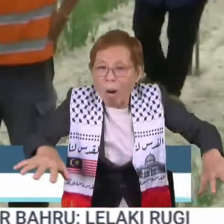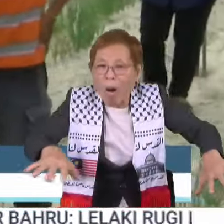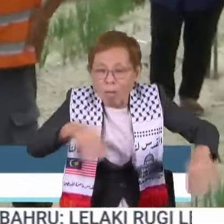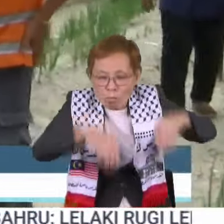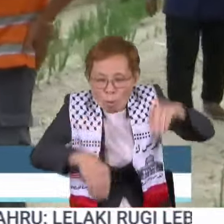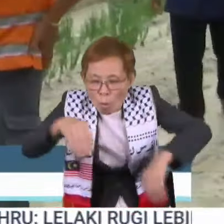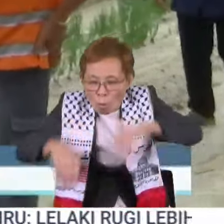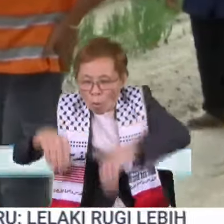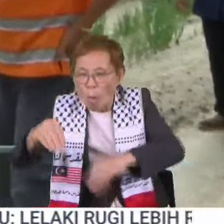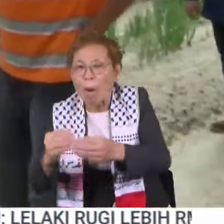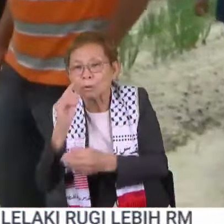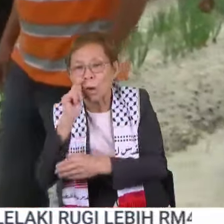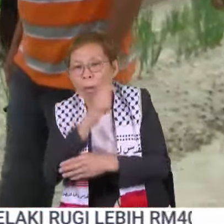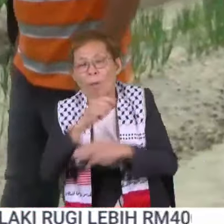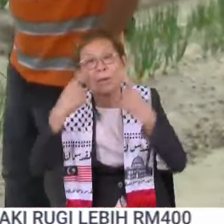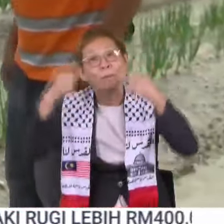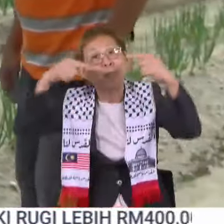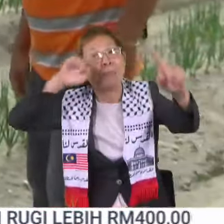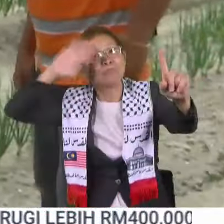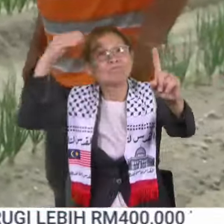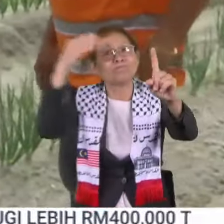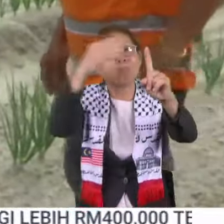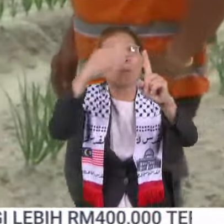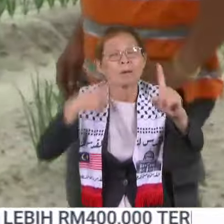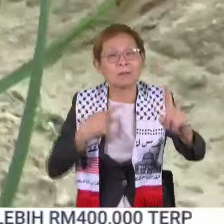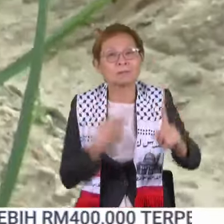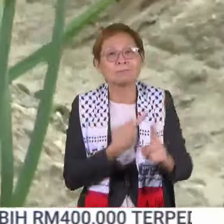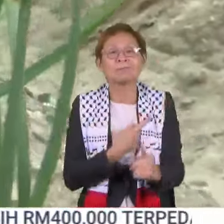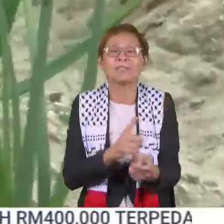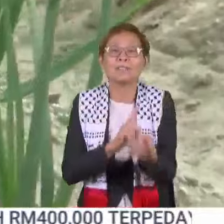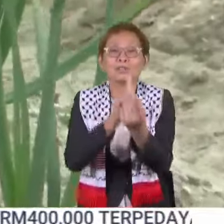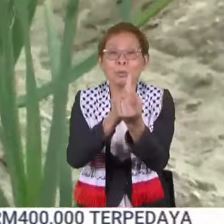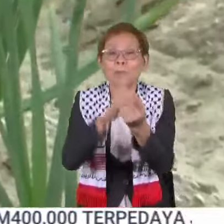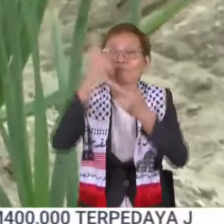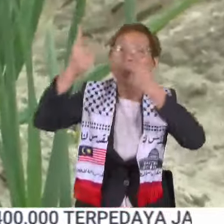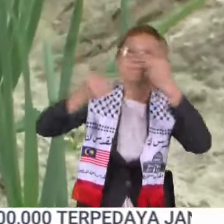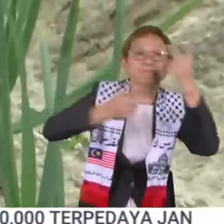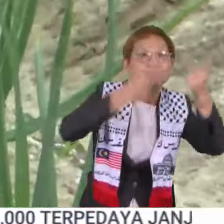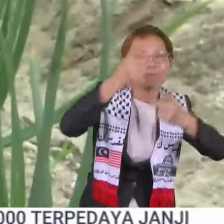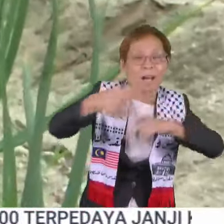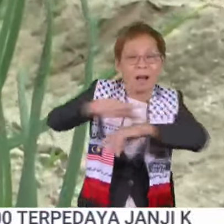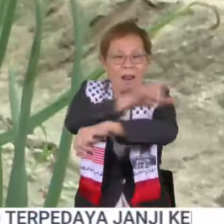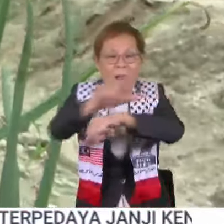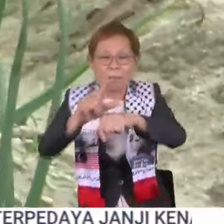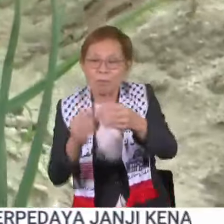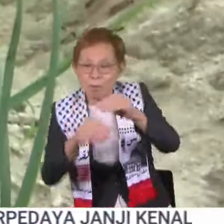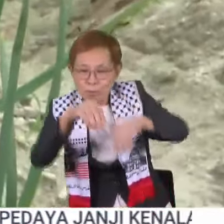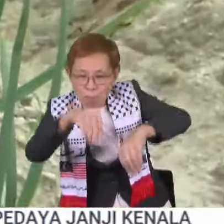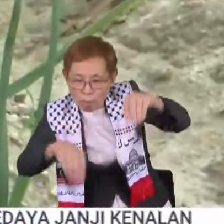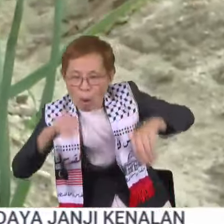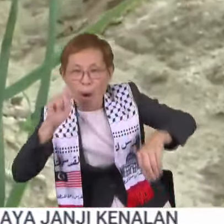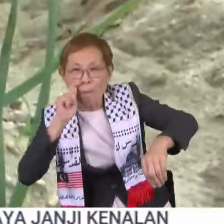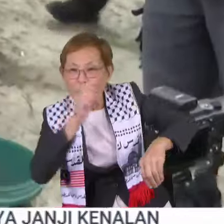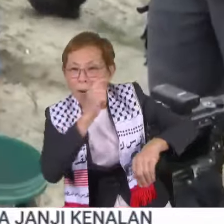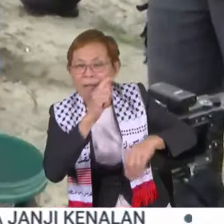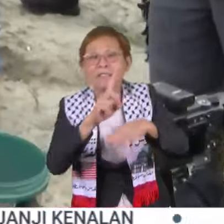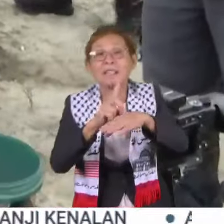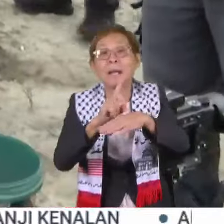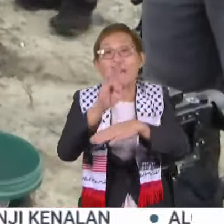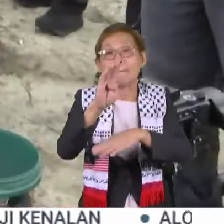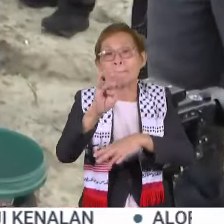mencapai S beliau ditemui selepas mengadakan lawatan ke ladang penanaman bawang di